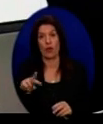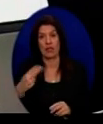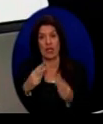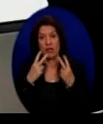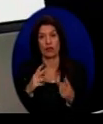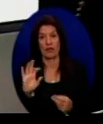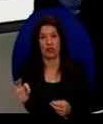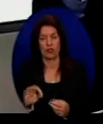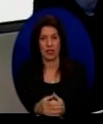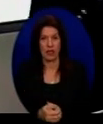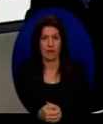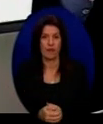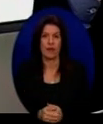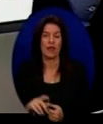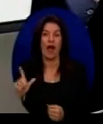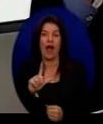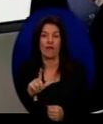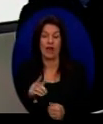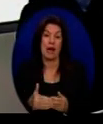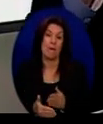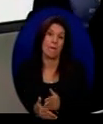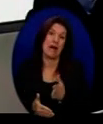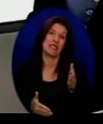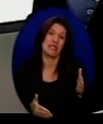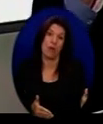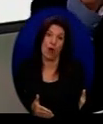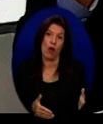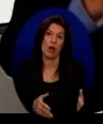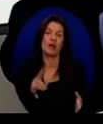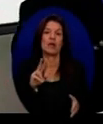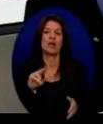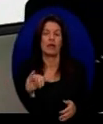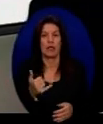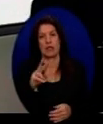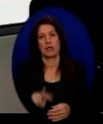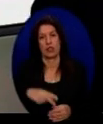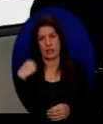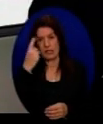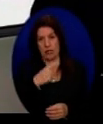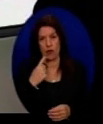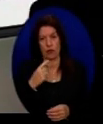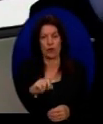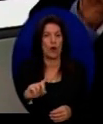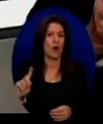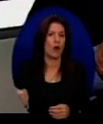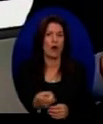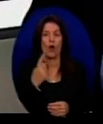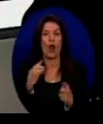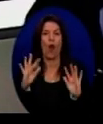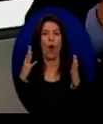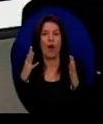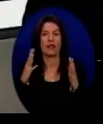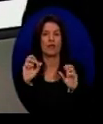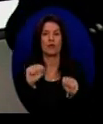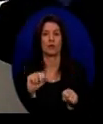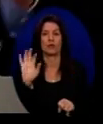בקצה הקשת הפוליטית השמאלית, כן יש זהות. כל האוהדים של